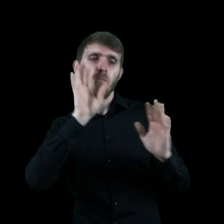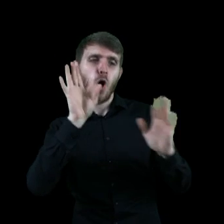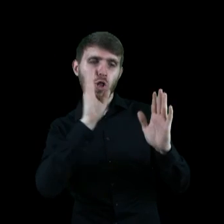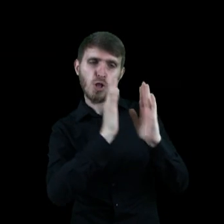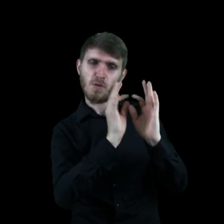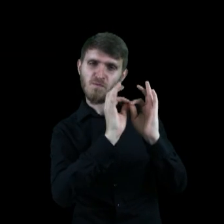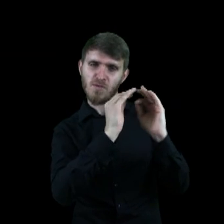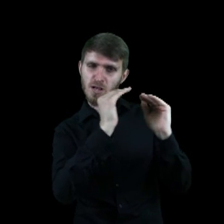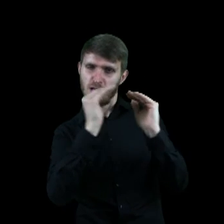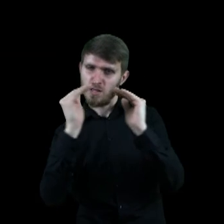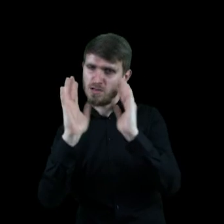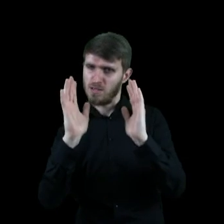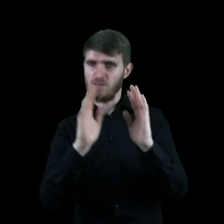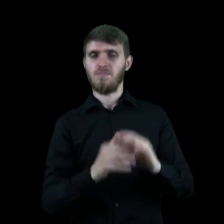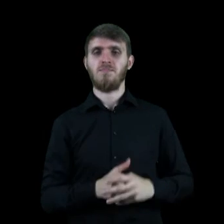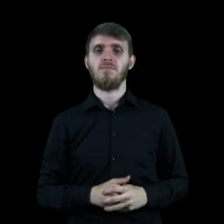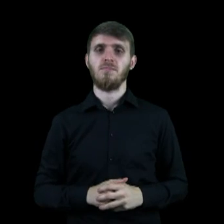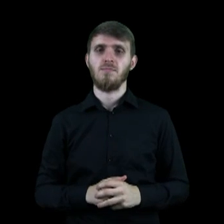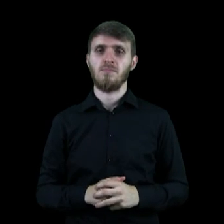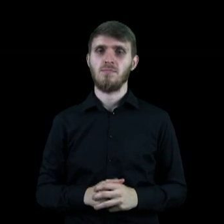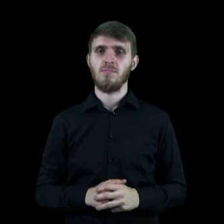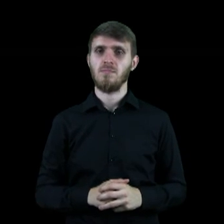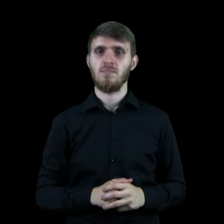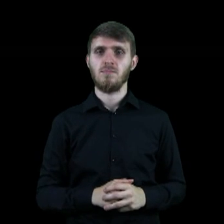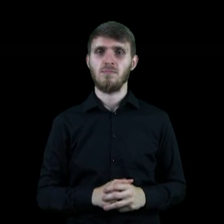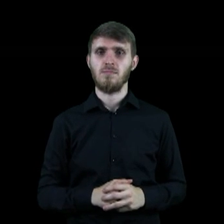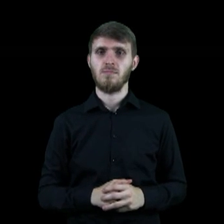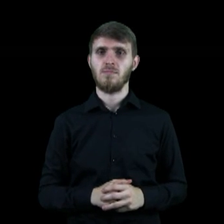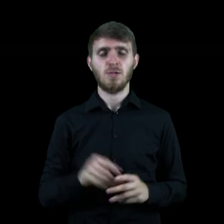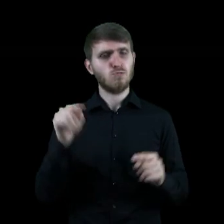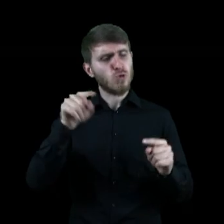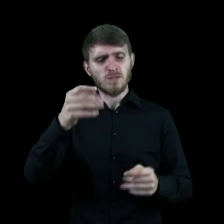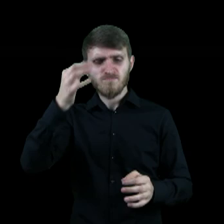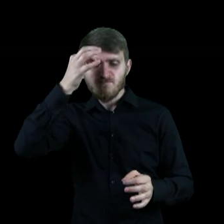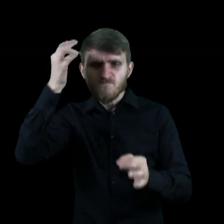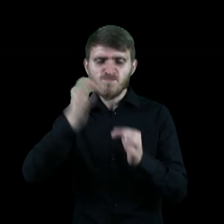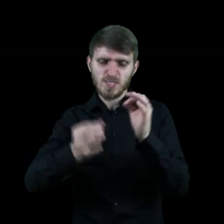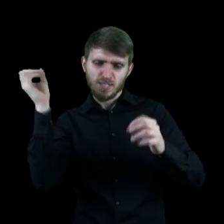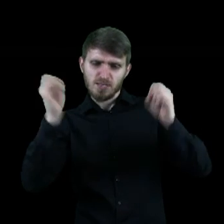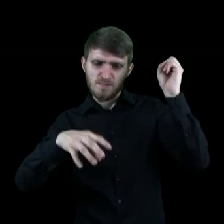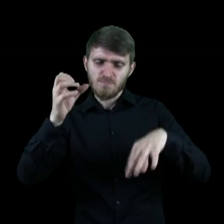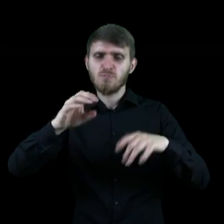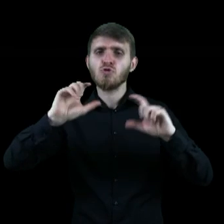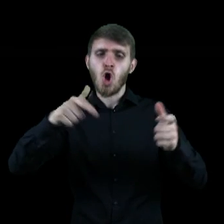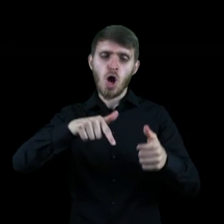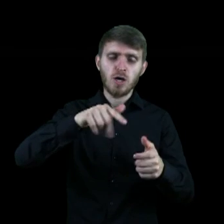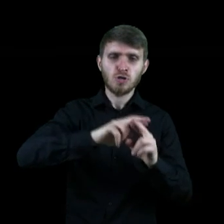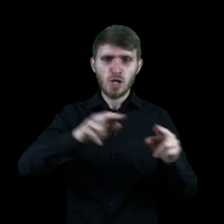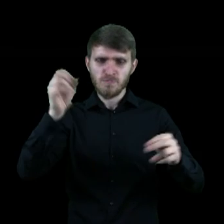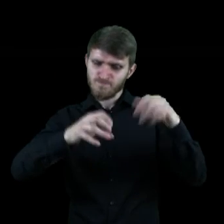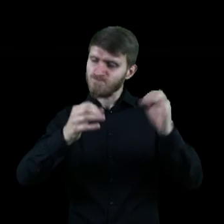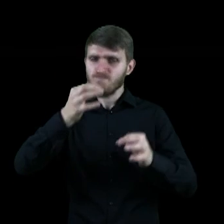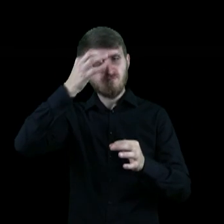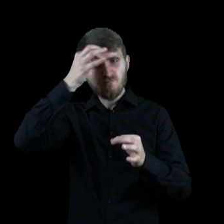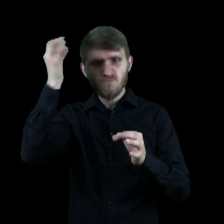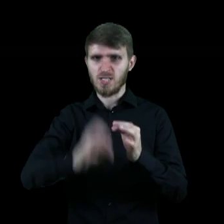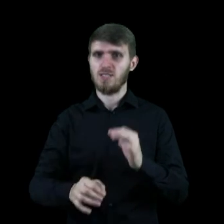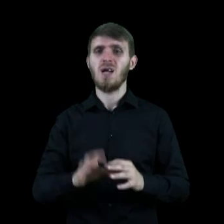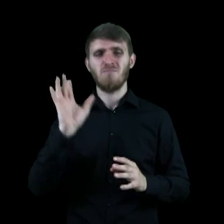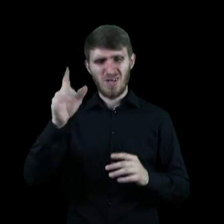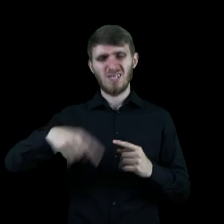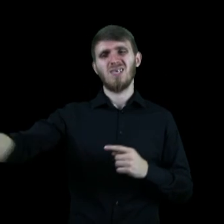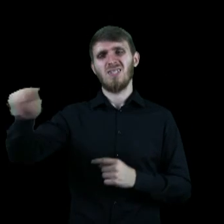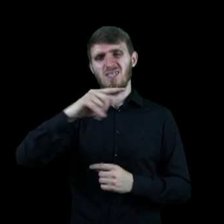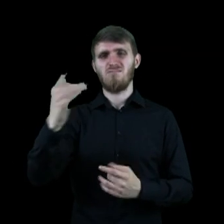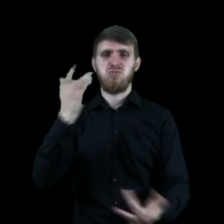każdym rokiem, czy komputer przeciętny? Produkt będzie inny. Trzeba przemyśleć sporo rzeczy w związku